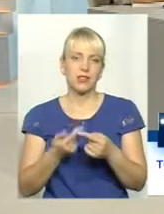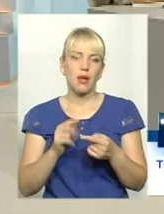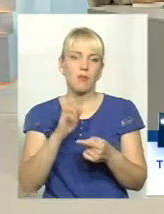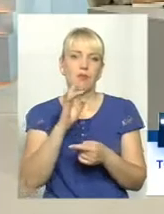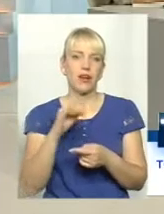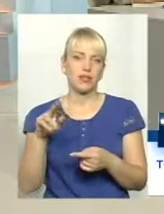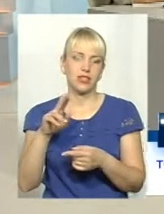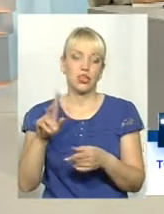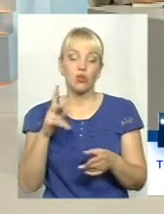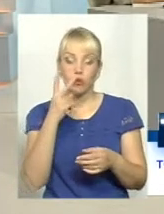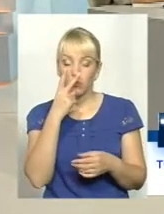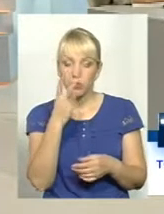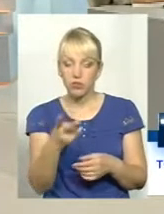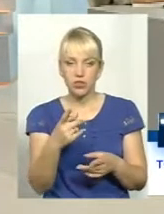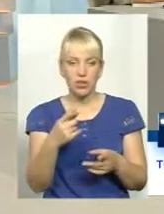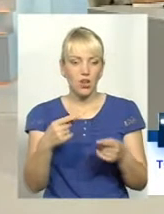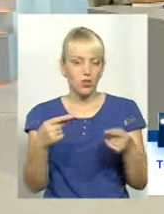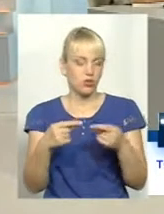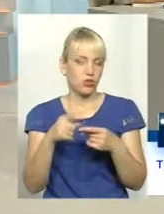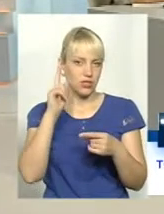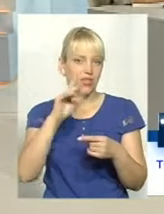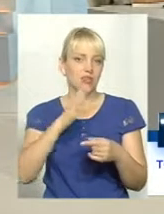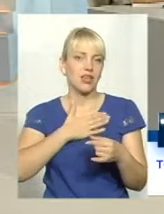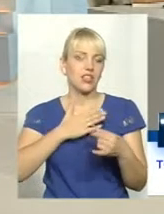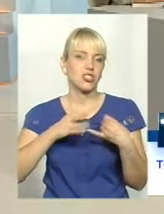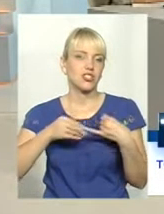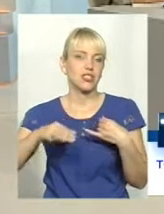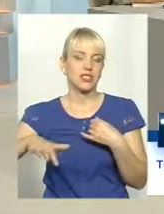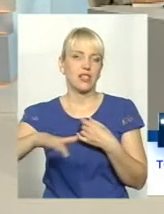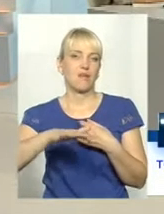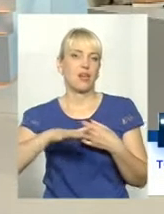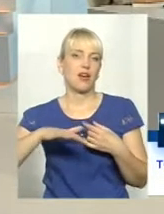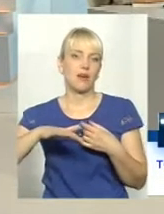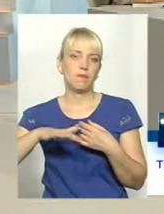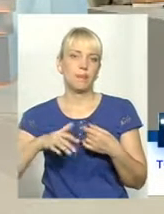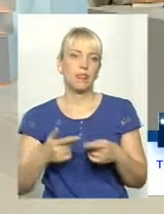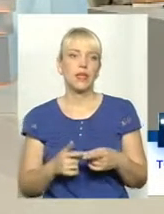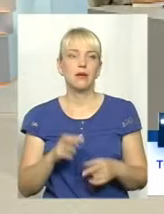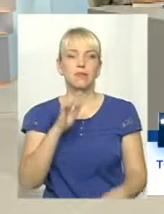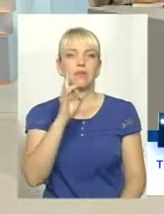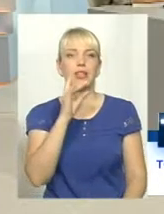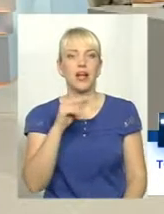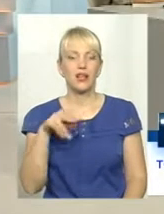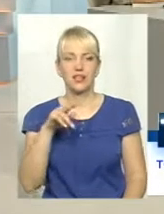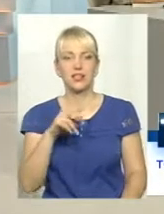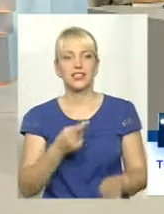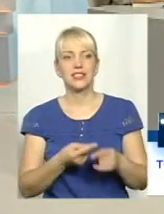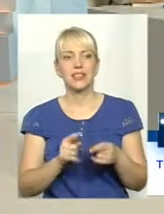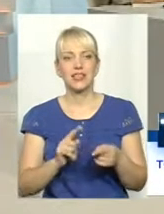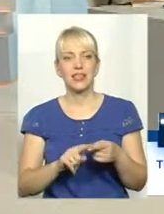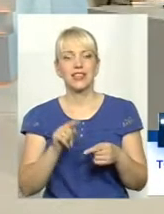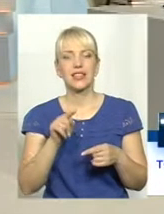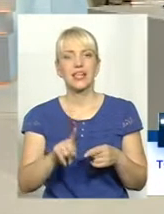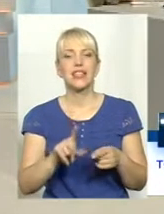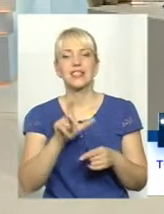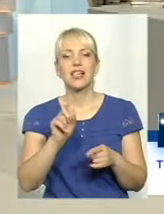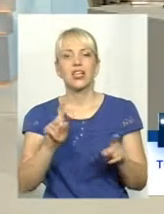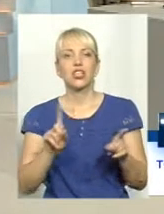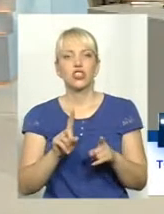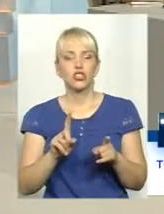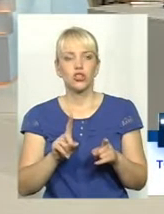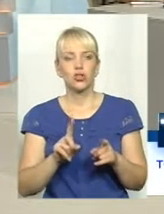було поспілкуватися із професіоналами, щоб відкоректувати якісь моменти, і ми би отримали неповторний бренд, з